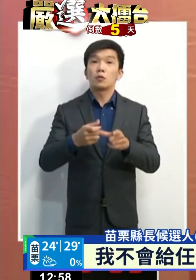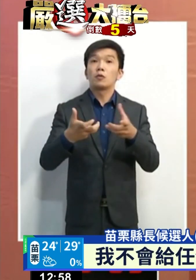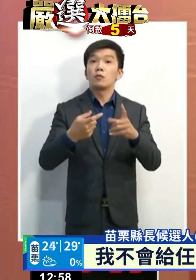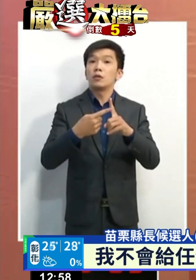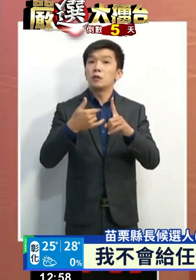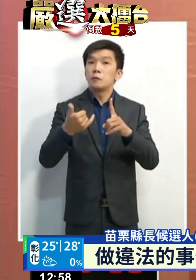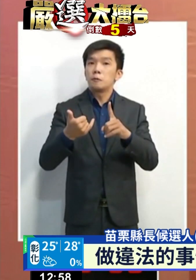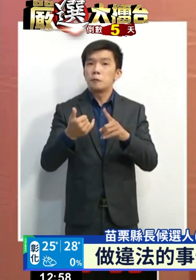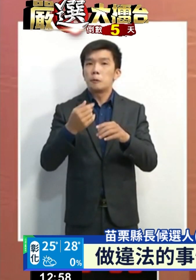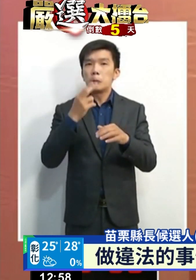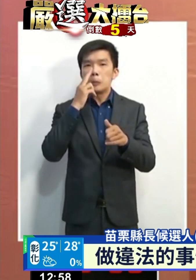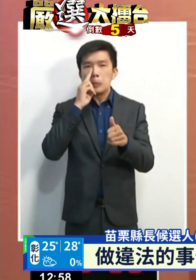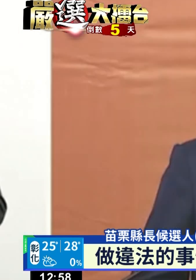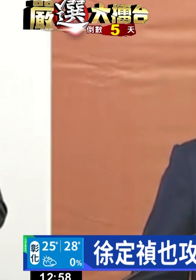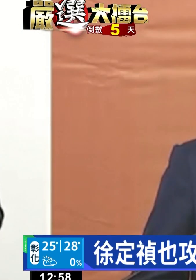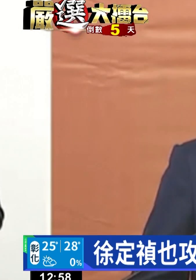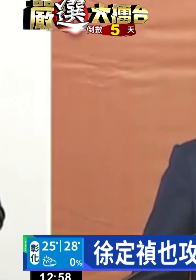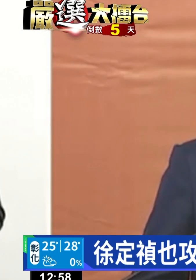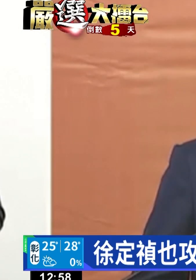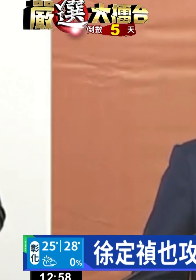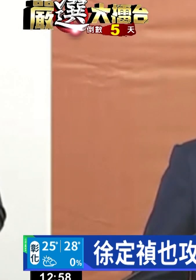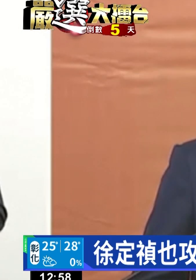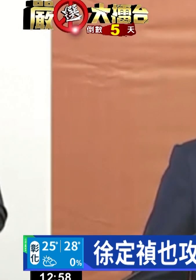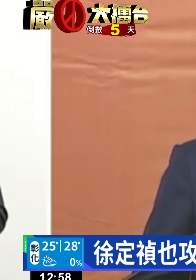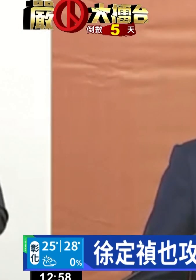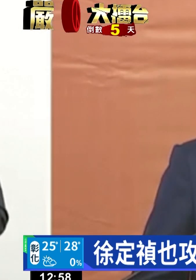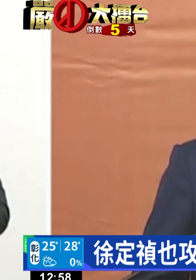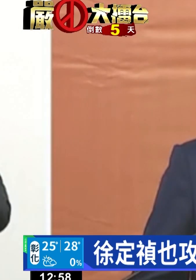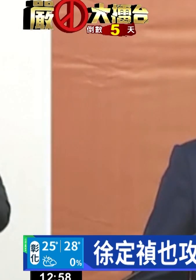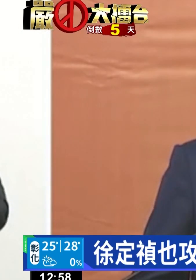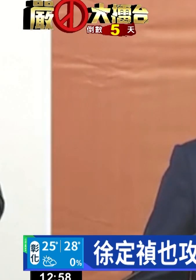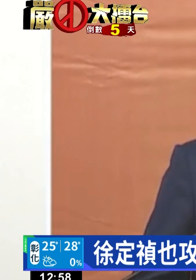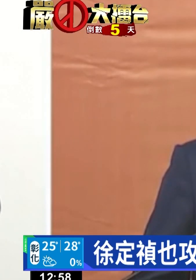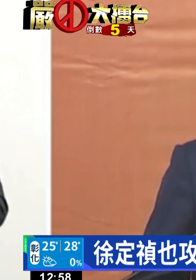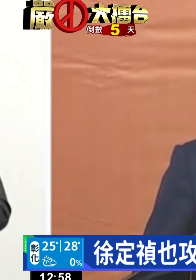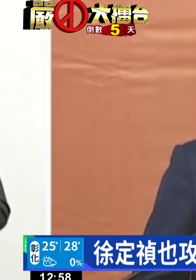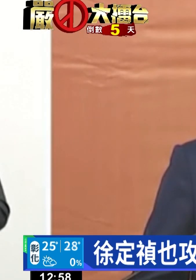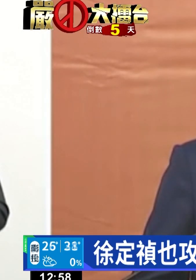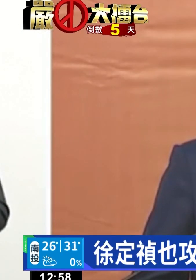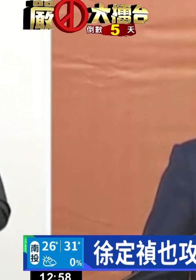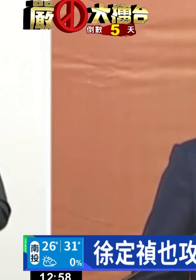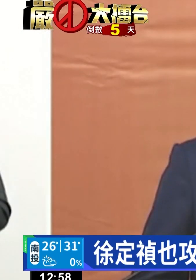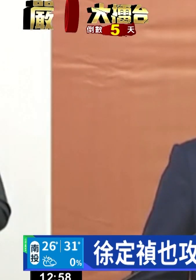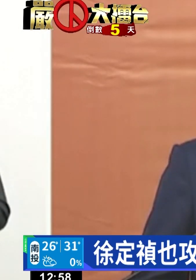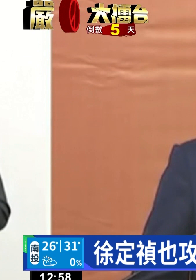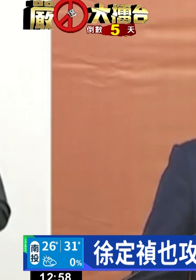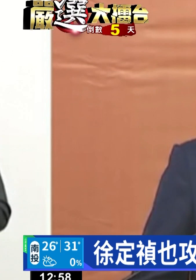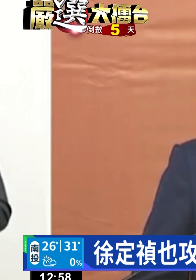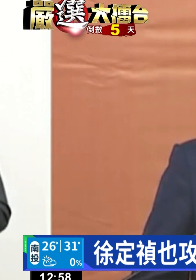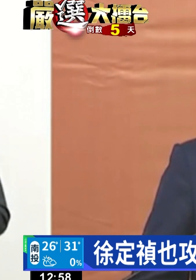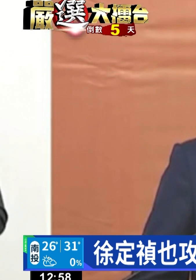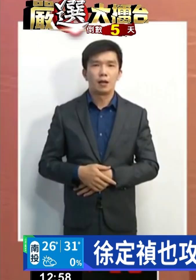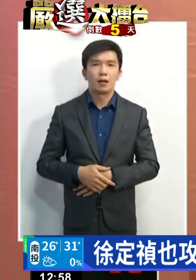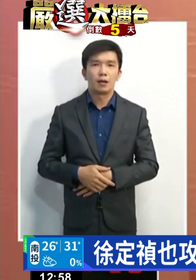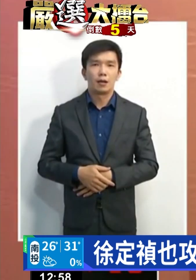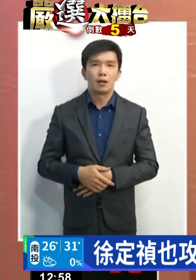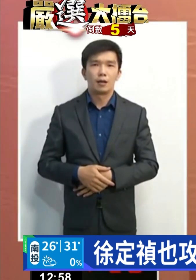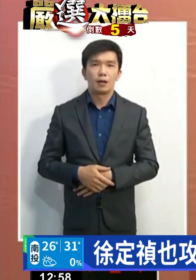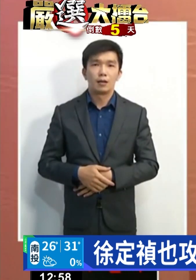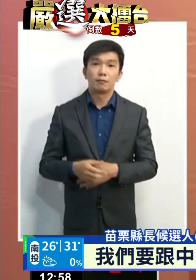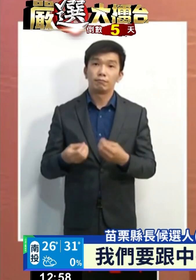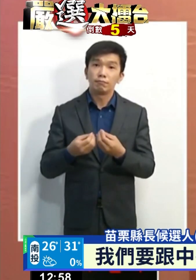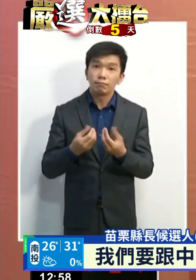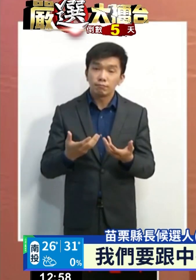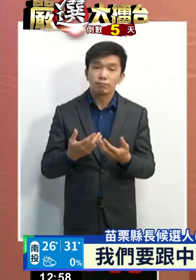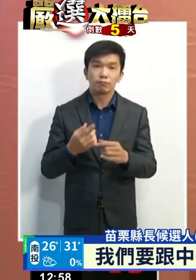压力做违法的事情。 徐定真暗指中统警为了砂石事业疑似施压县府，而他找到机会也替自己拉票。 我们要